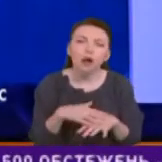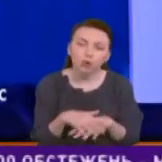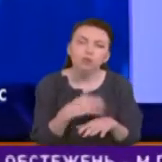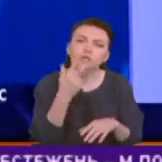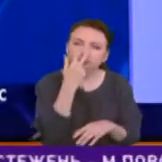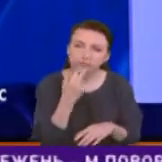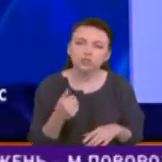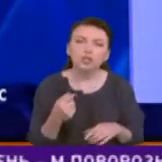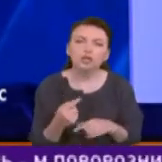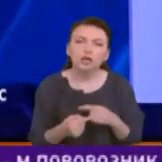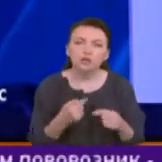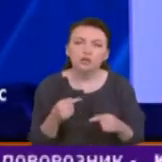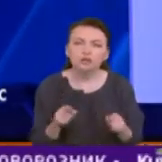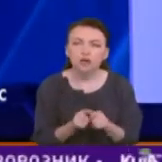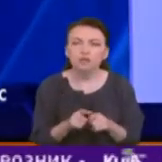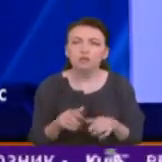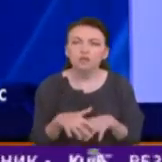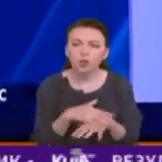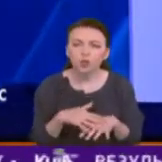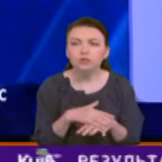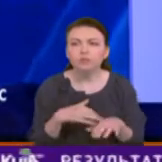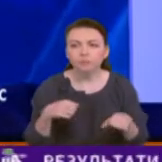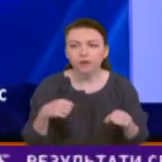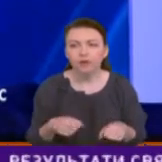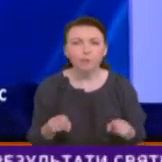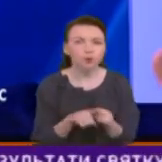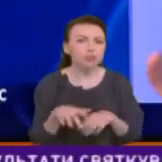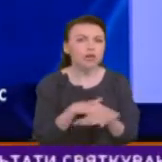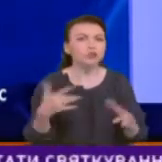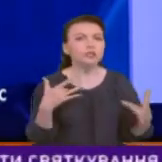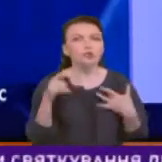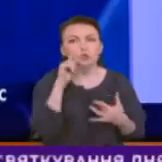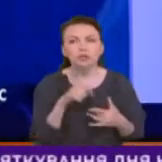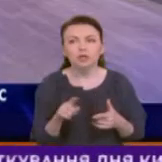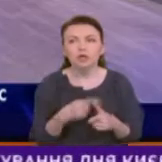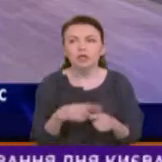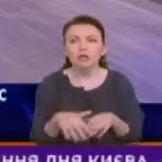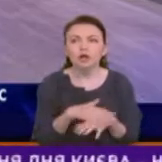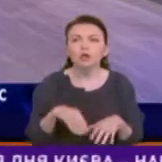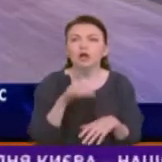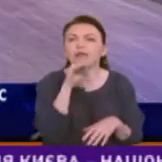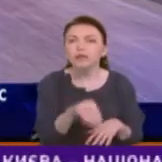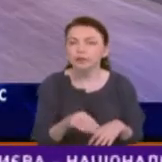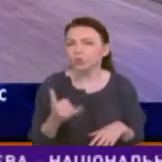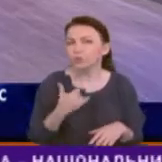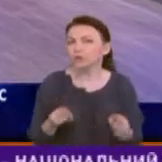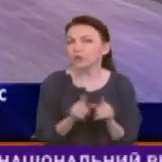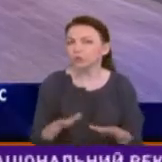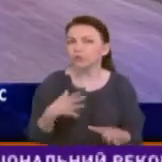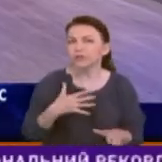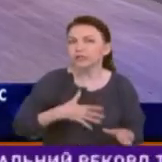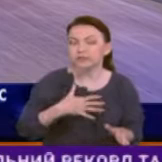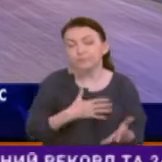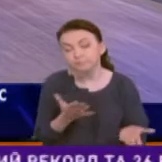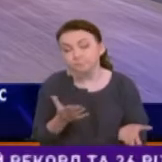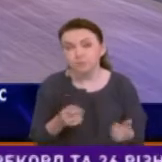звичай, народна традиція. Ну, типу, як народний артист, народне право, народний артист там України. Да, там, або, наприклад, він... народний академік у нас був такий, да, от кримський. Ні,